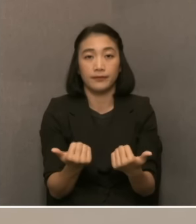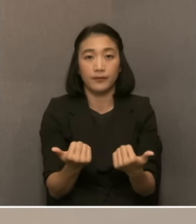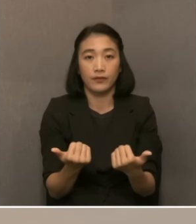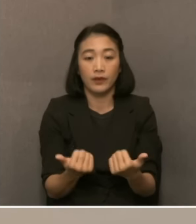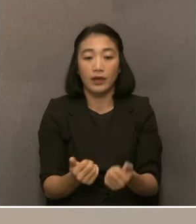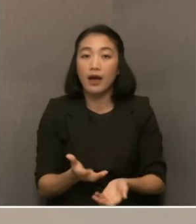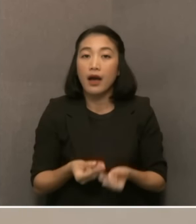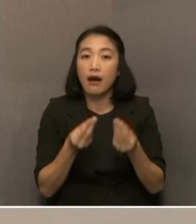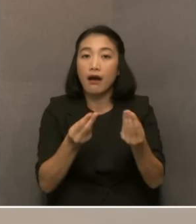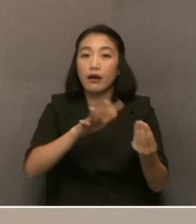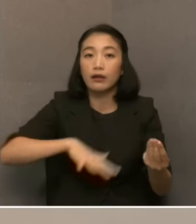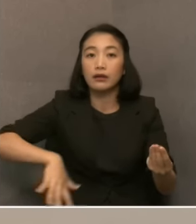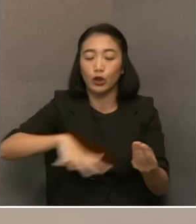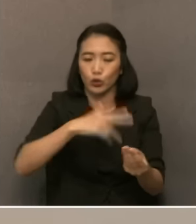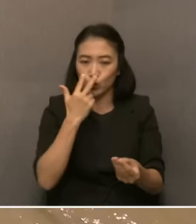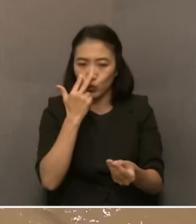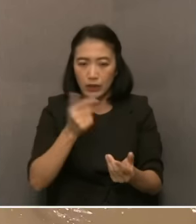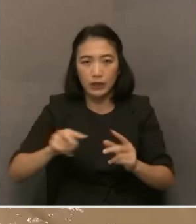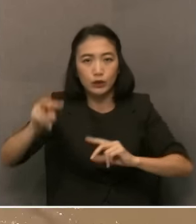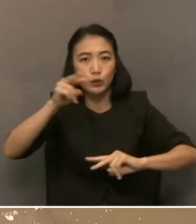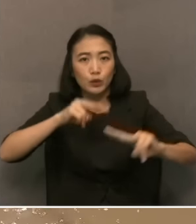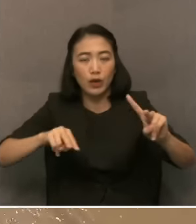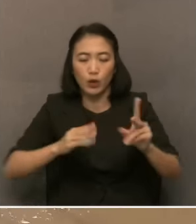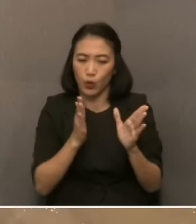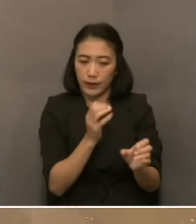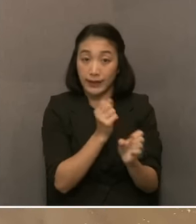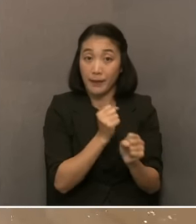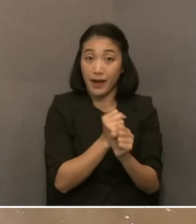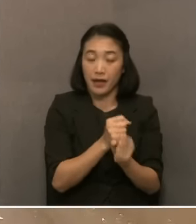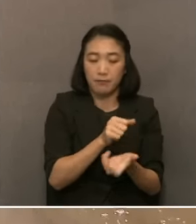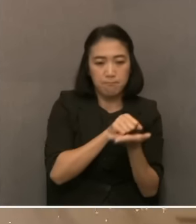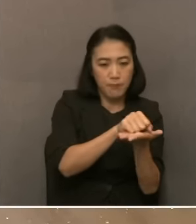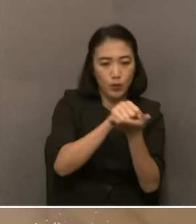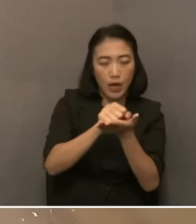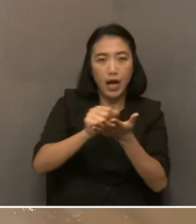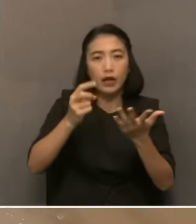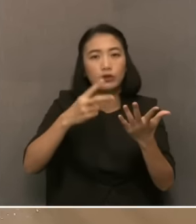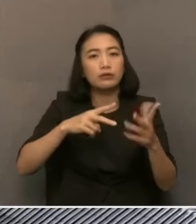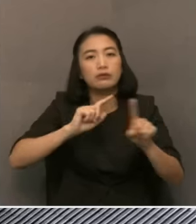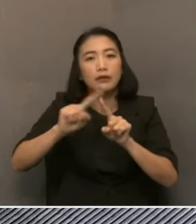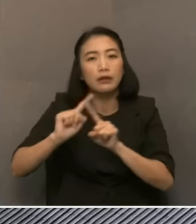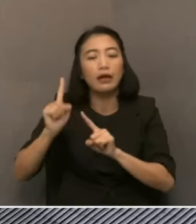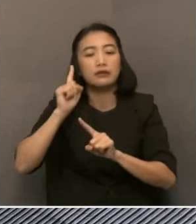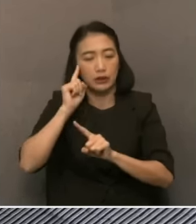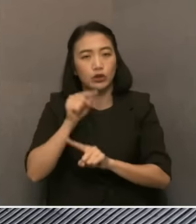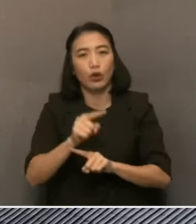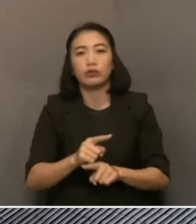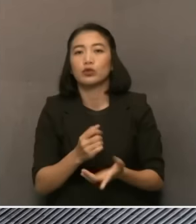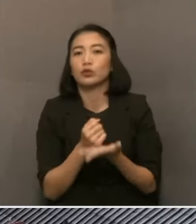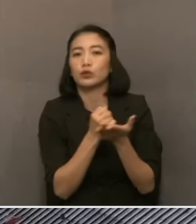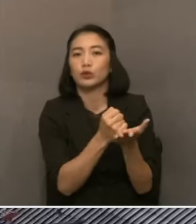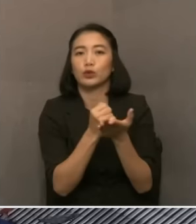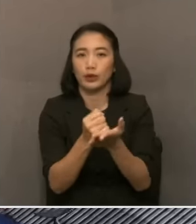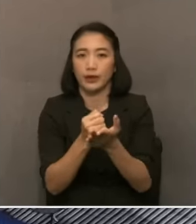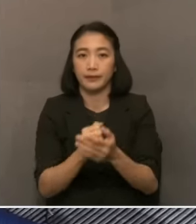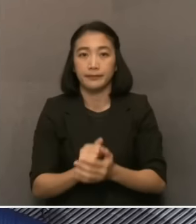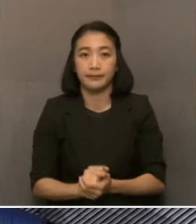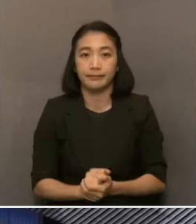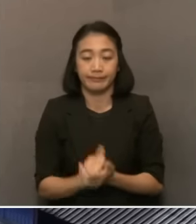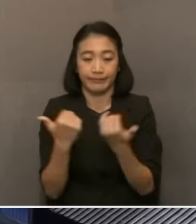แลช่วยเหลือสร้างขวัญกำลังใจให้บุคลากรสาธารณสุขที่ได้รับผลกระทบด้วยส่วนในพื้นที่ภาคใต้ภาพรวม